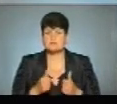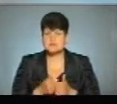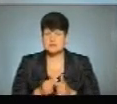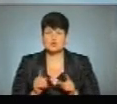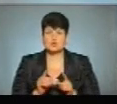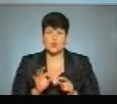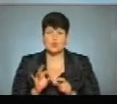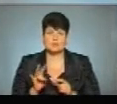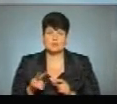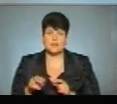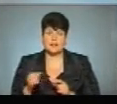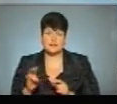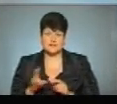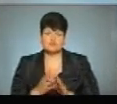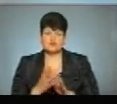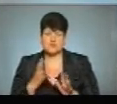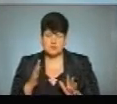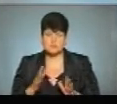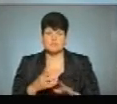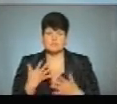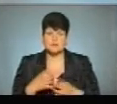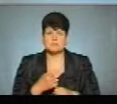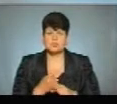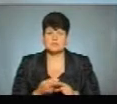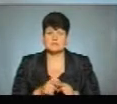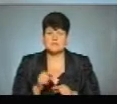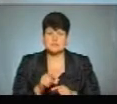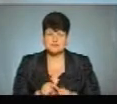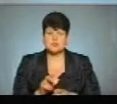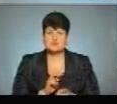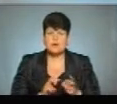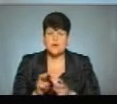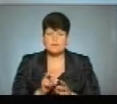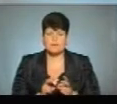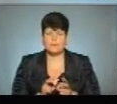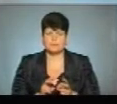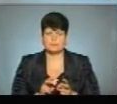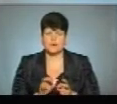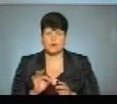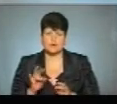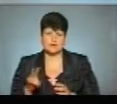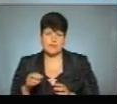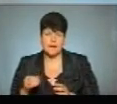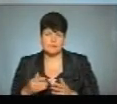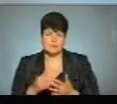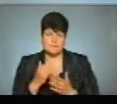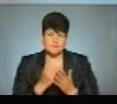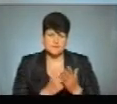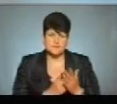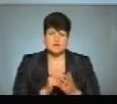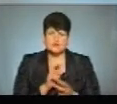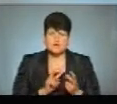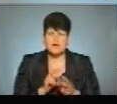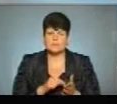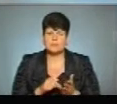щодо онлайн-черги, ну, знову ж таки, повторюся, що ми зараз над цим працюємо, ми шукаємо програмні продукти, ми вивчаємо кращі досвіди інших міст для того, щоб